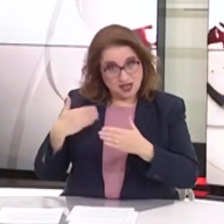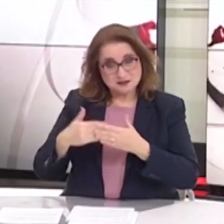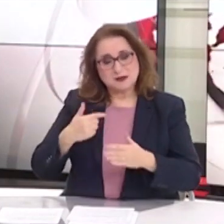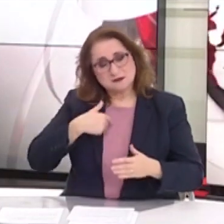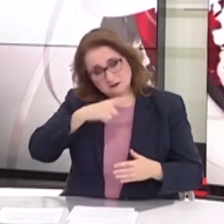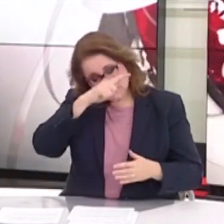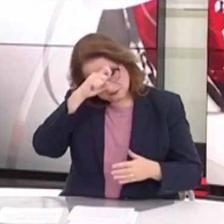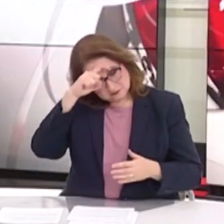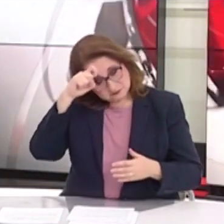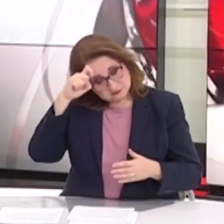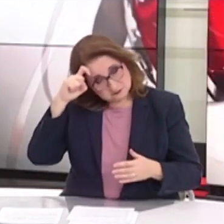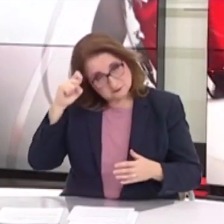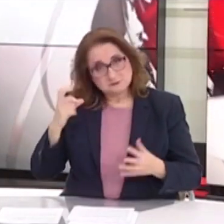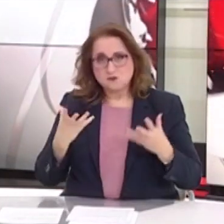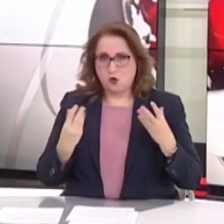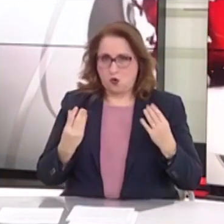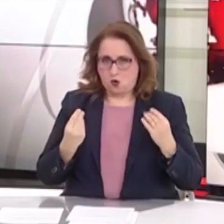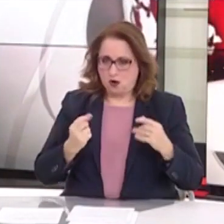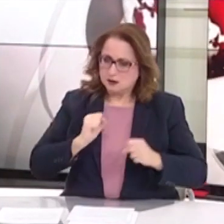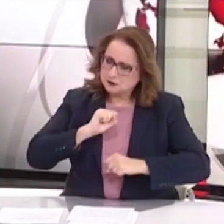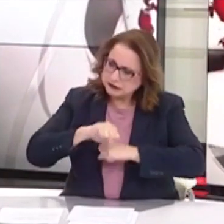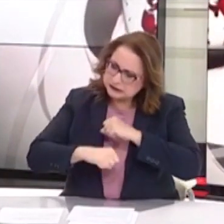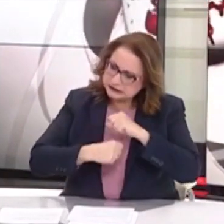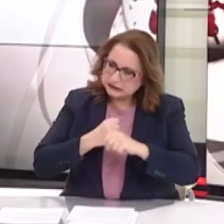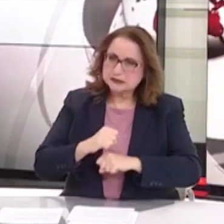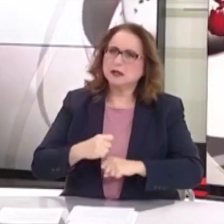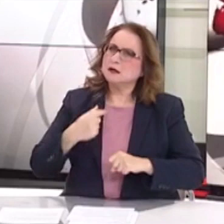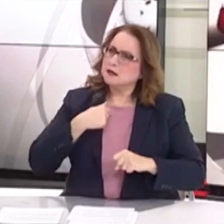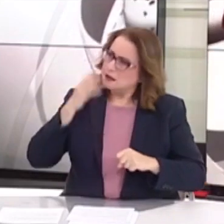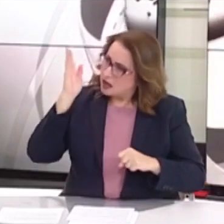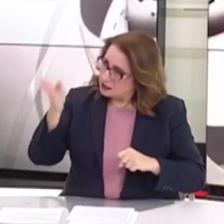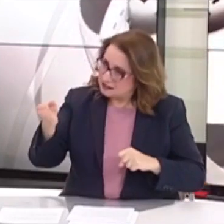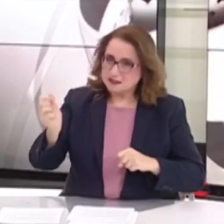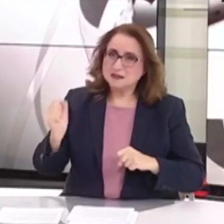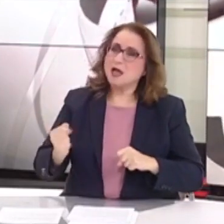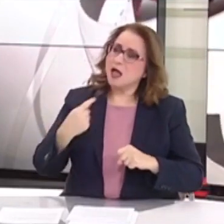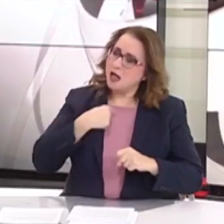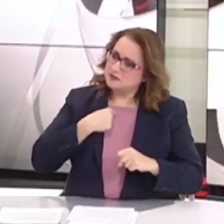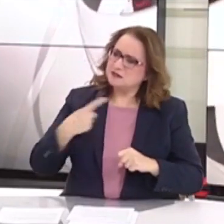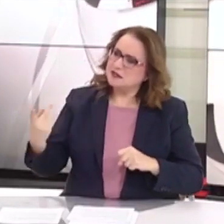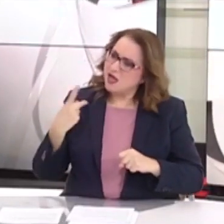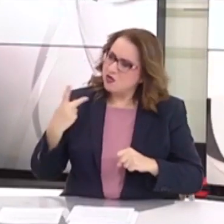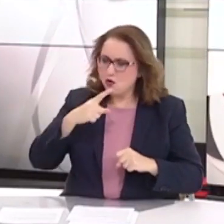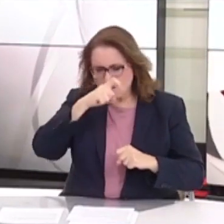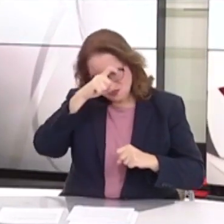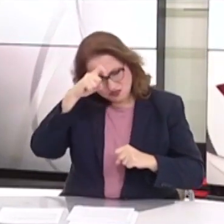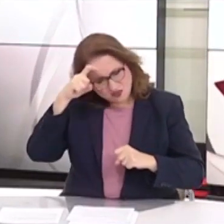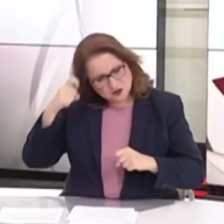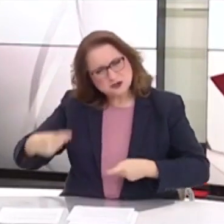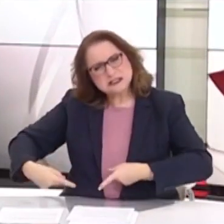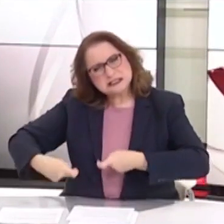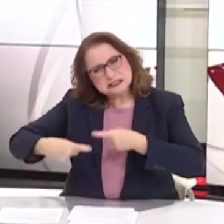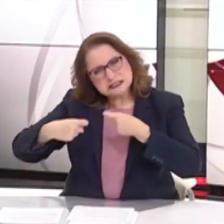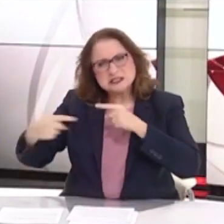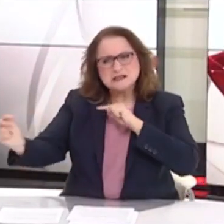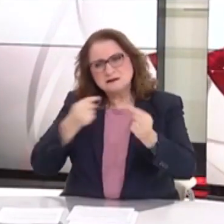περάσαμε δυσκολίες, περάσαμε και από κοινού δύσκολες στιγμές και αντιθέσεις και συγκρούσεις και αντιπαραθέσεις.